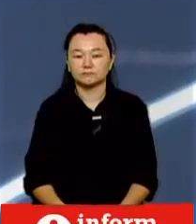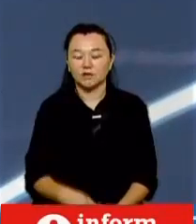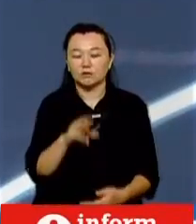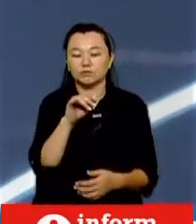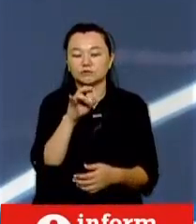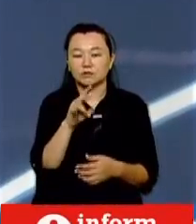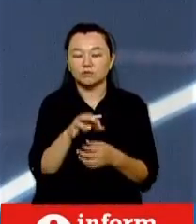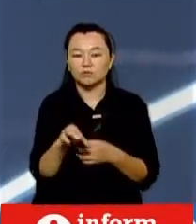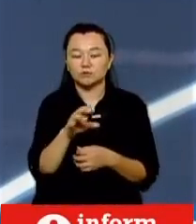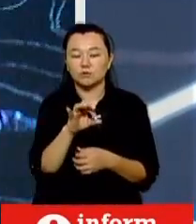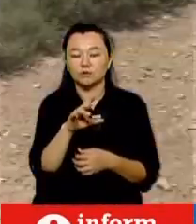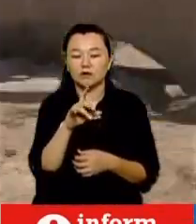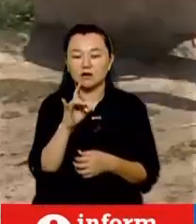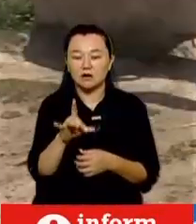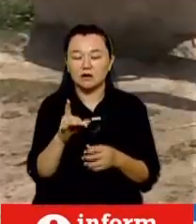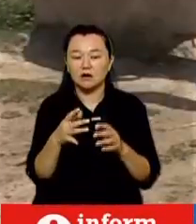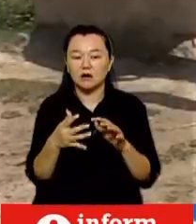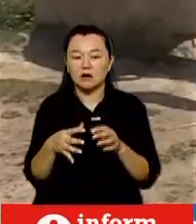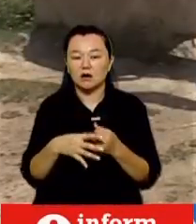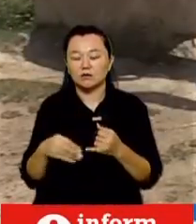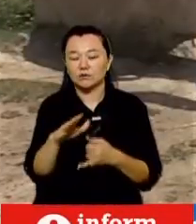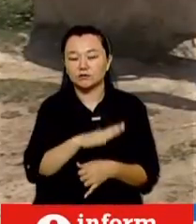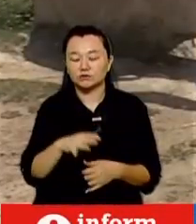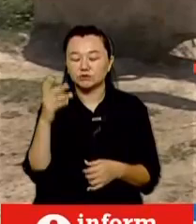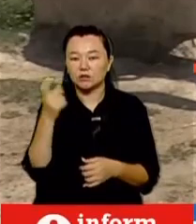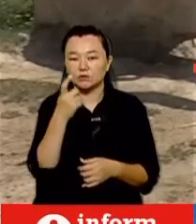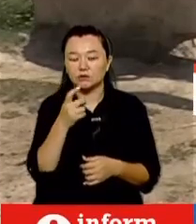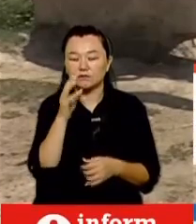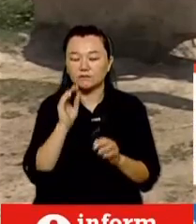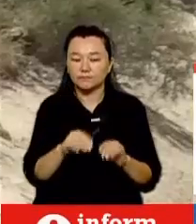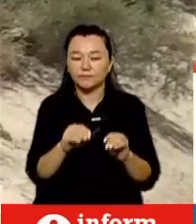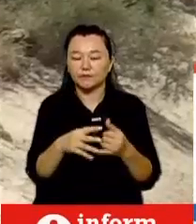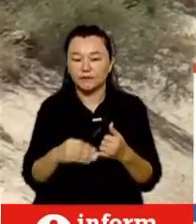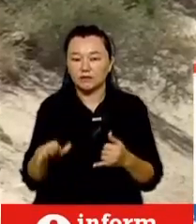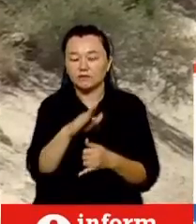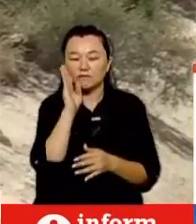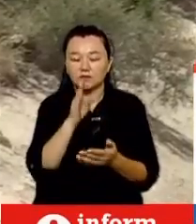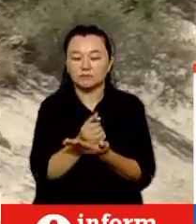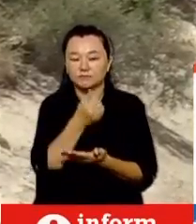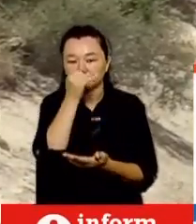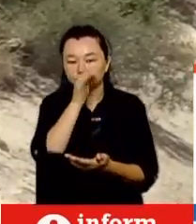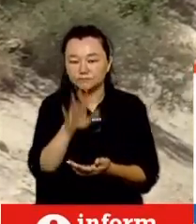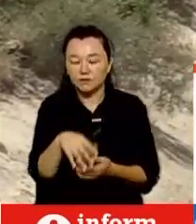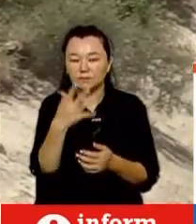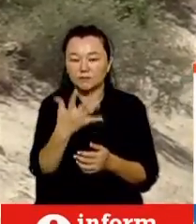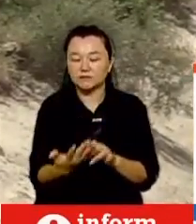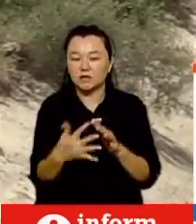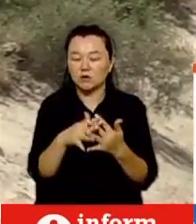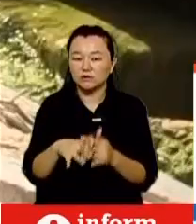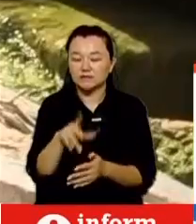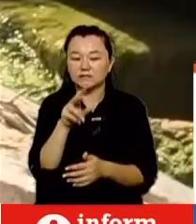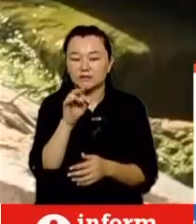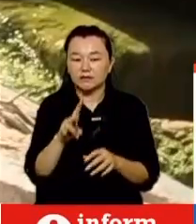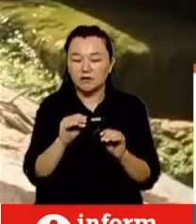Түркістан облысы Отырар ауданының шаруалары егістікке тамшы су таппай зар болып отыр. Бес бірдей ауылдың диқандары жаздың